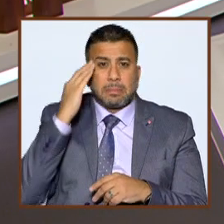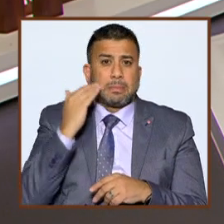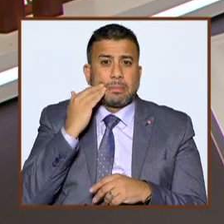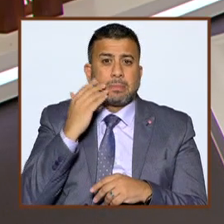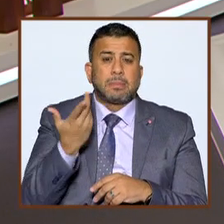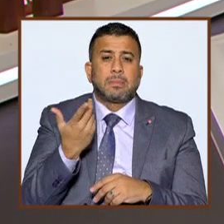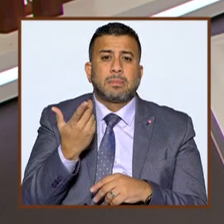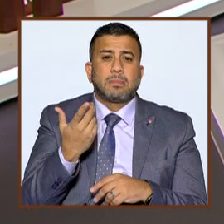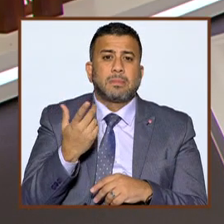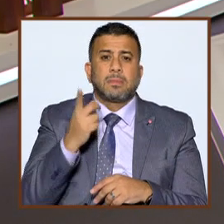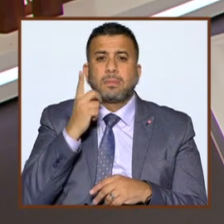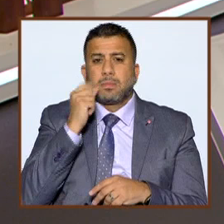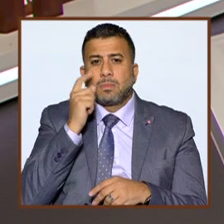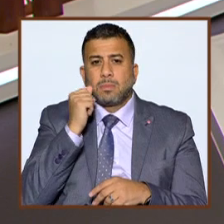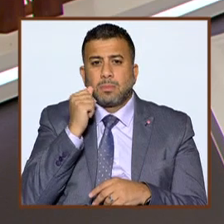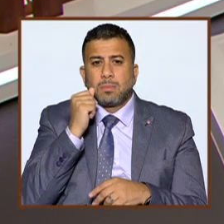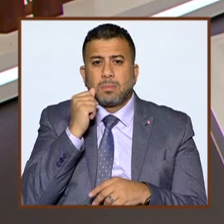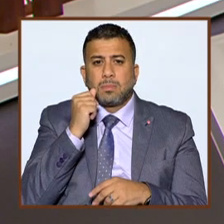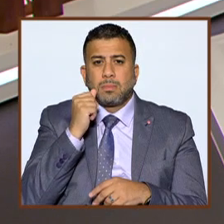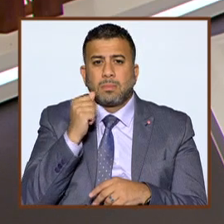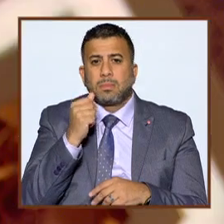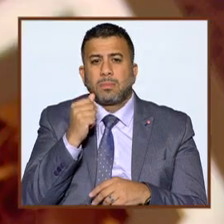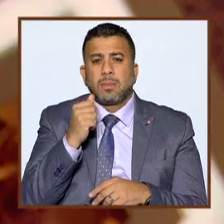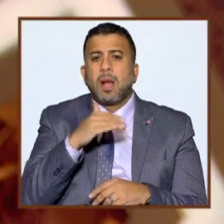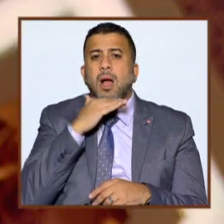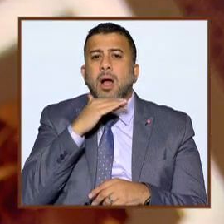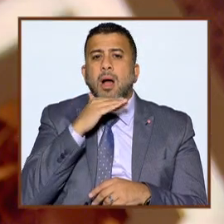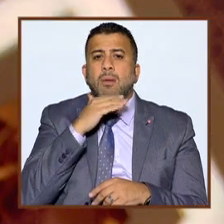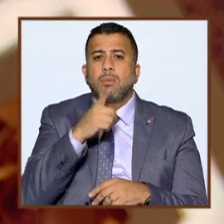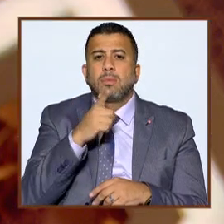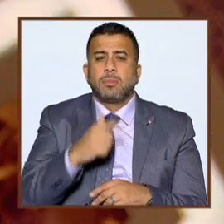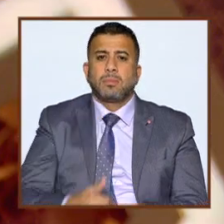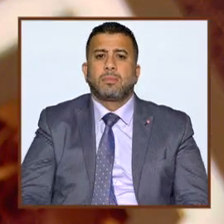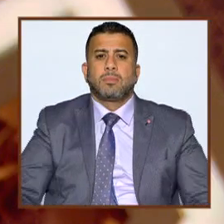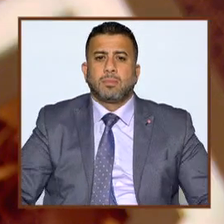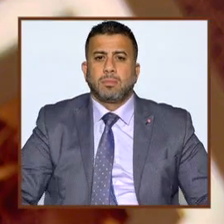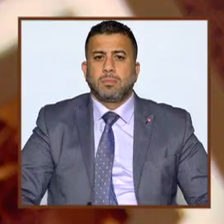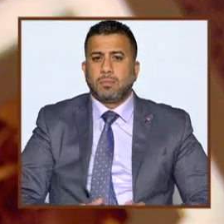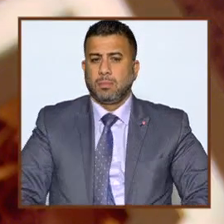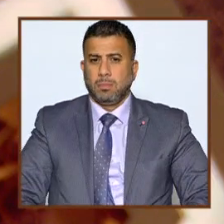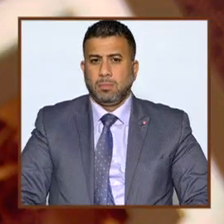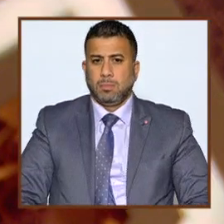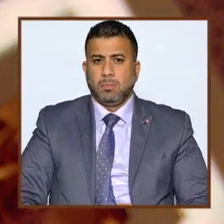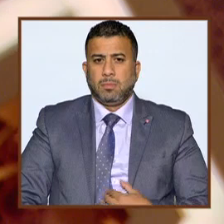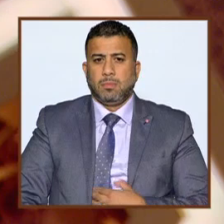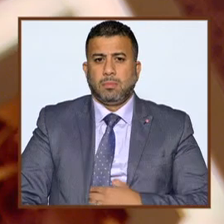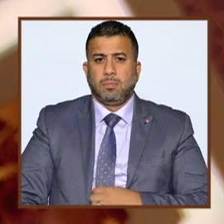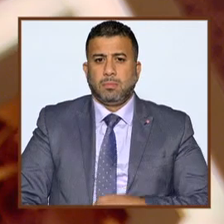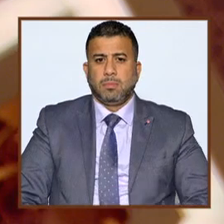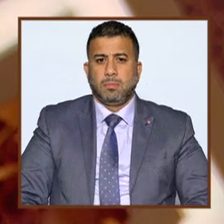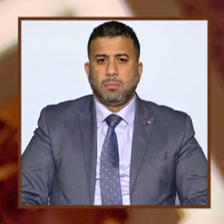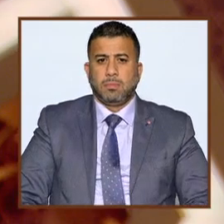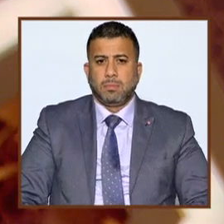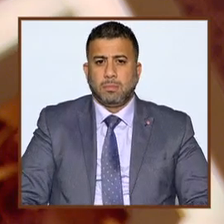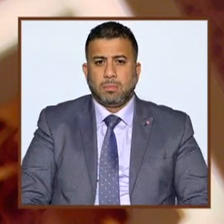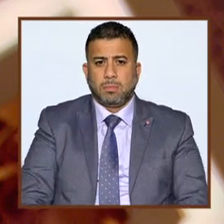كم عمر الوالد؟ عفواً؟ كم عمر الوالد؟ زوجي عمره هذا ابني، أنا عم بحكي عن ابني فيه.